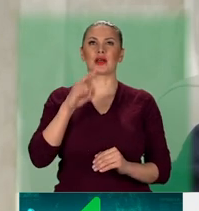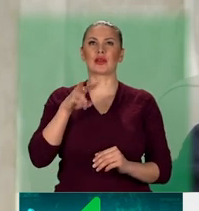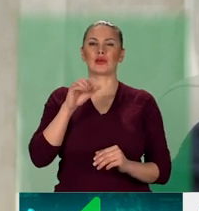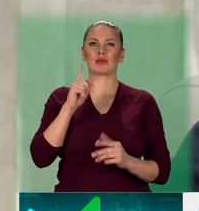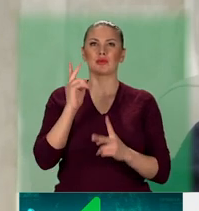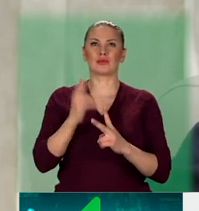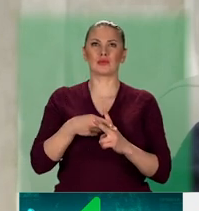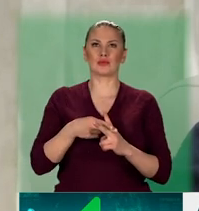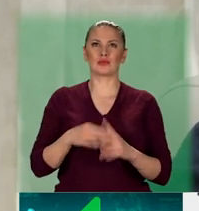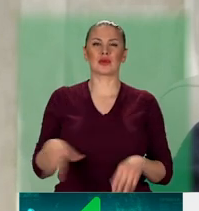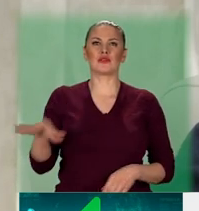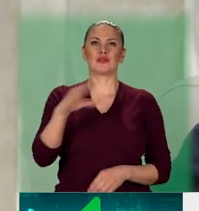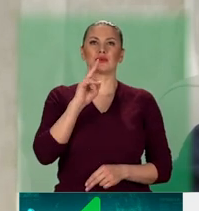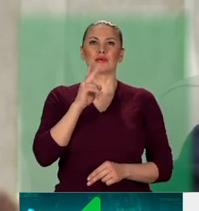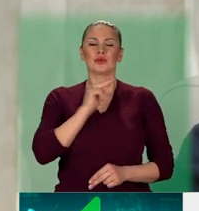кто работают по